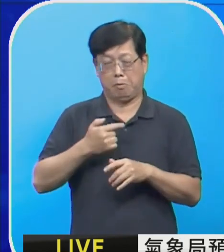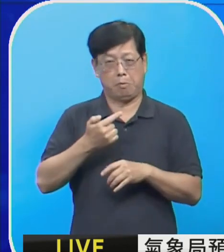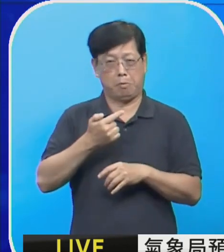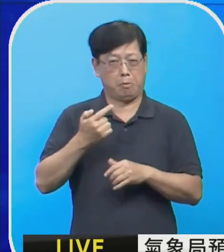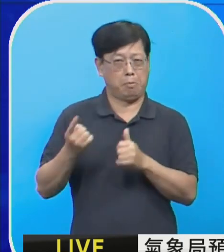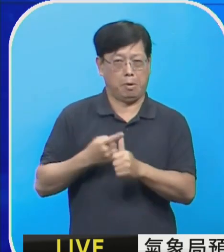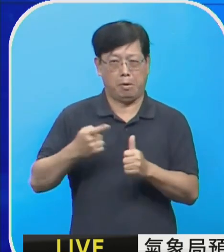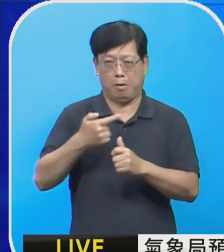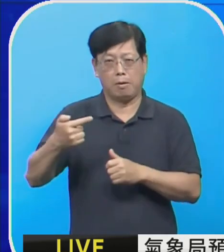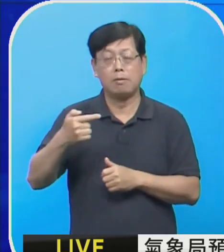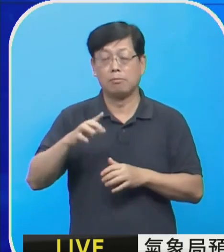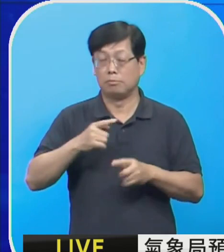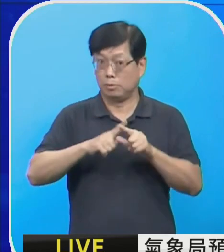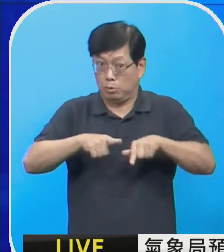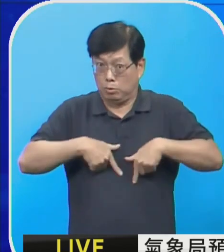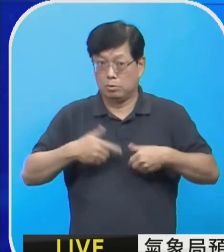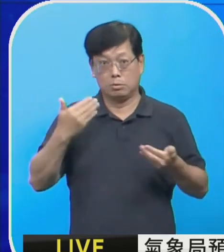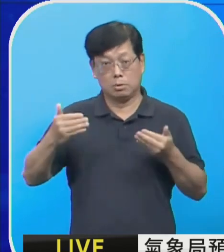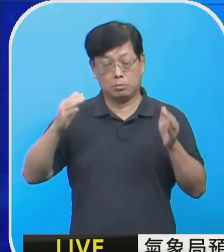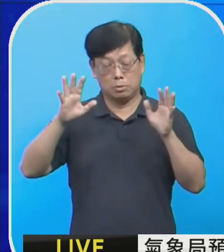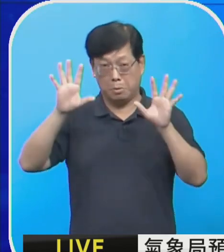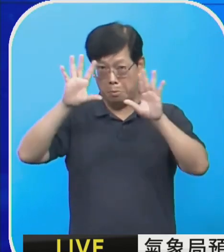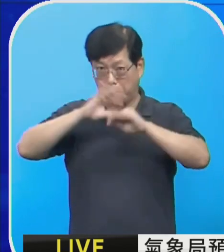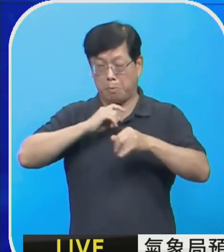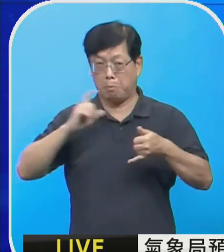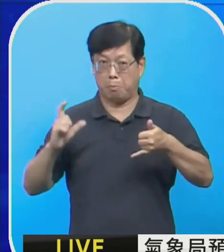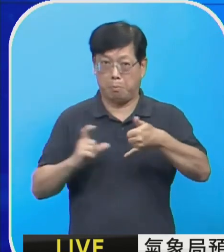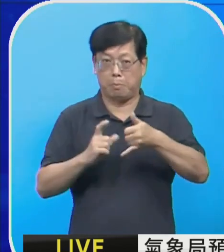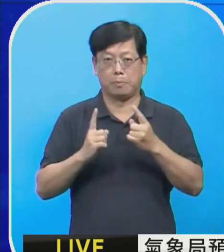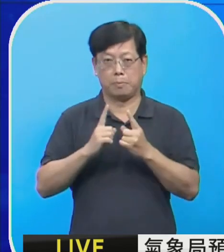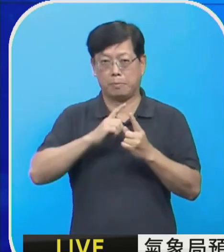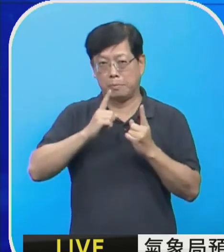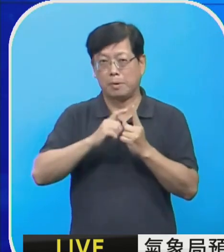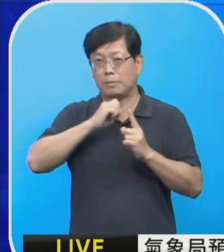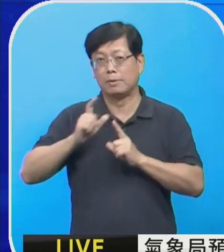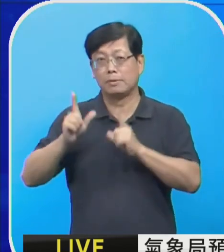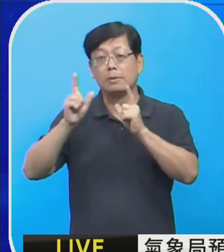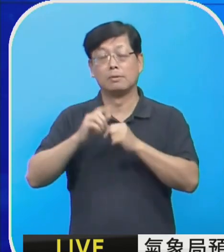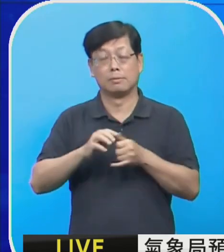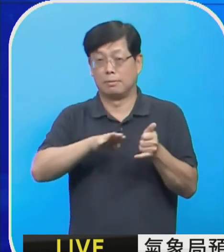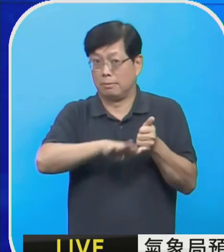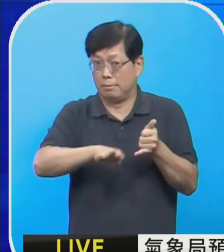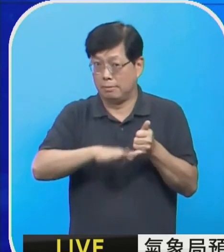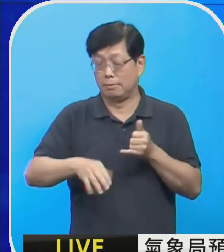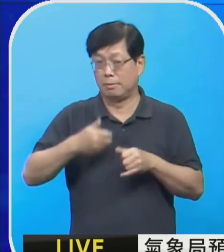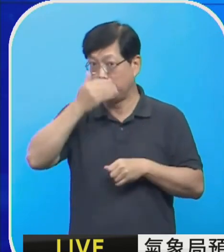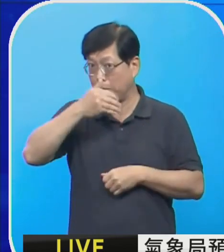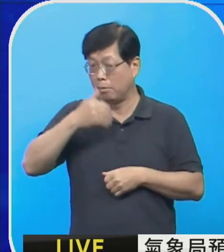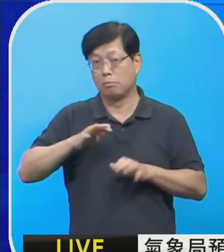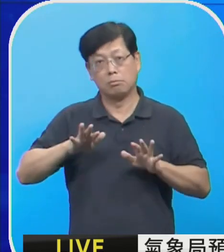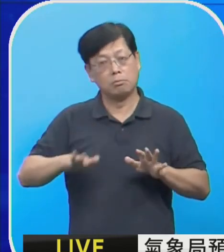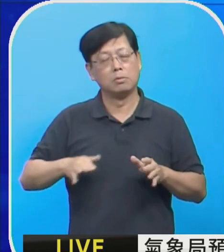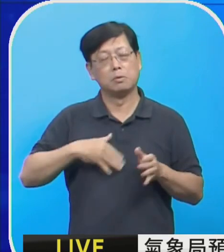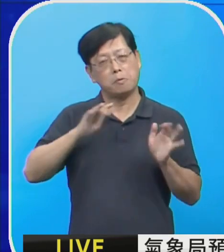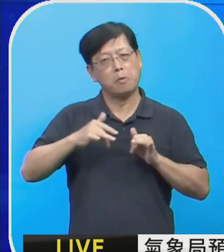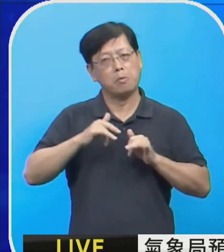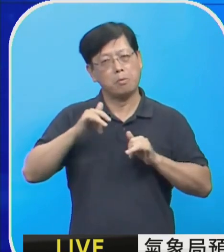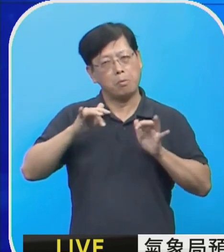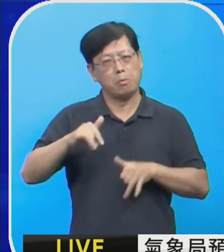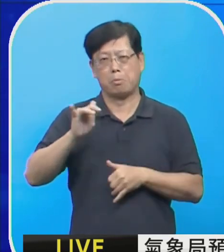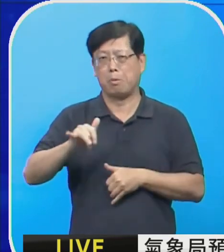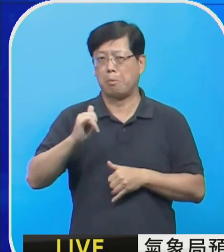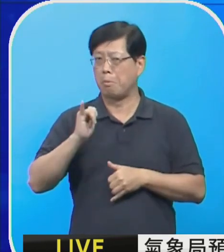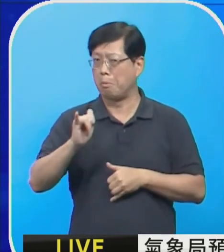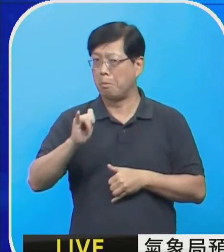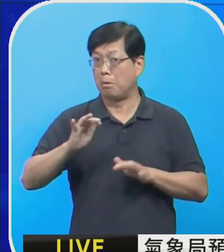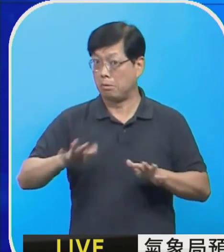尤其台风中心会在傍晚的时候登陆台东。而另外在中南部澎湖，目前的话虽然风雨还不大，但是